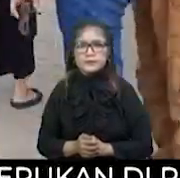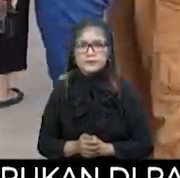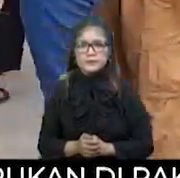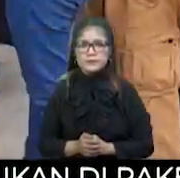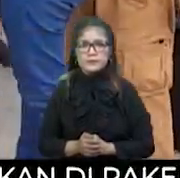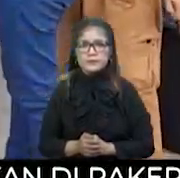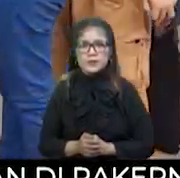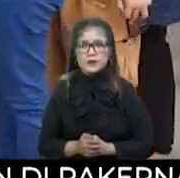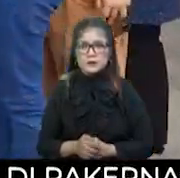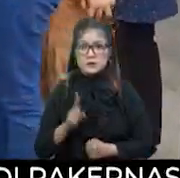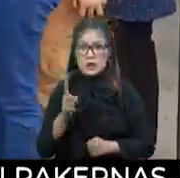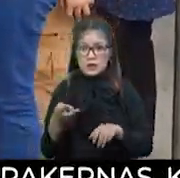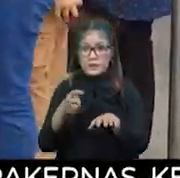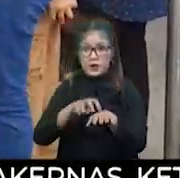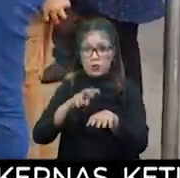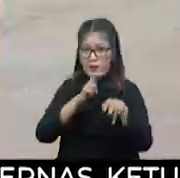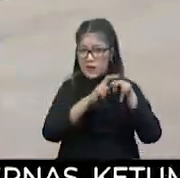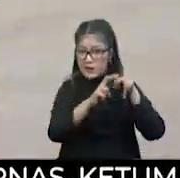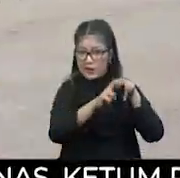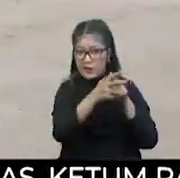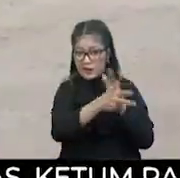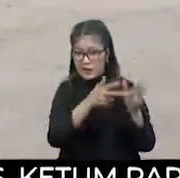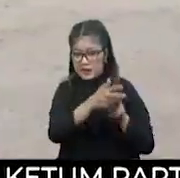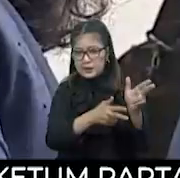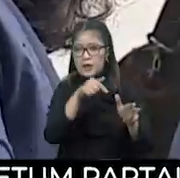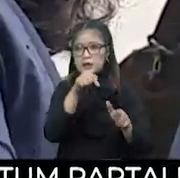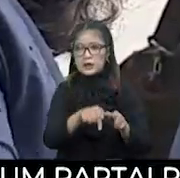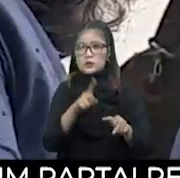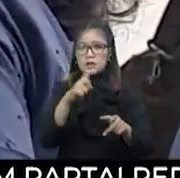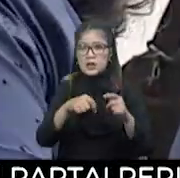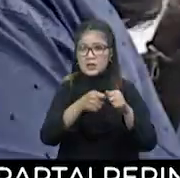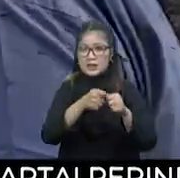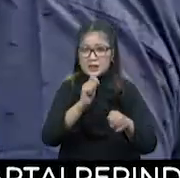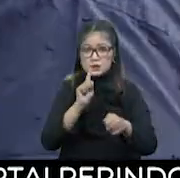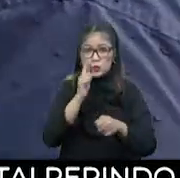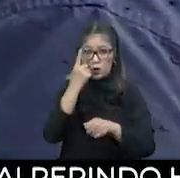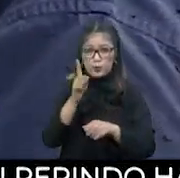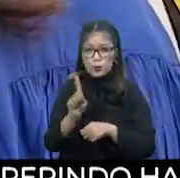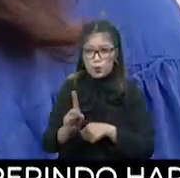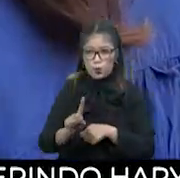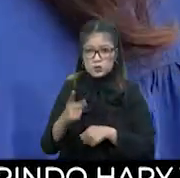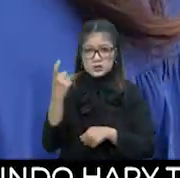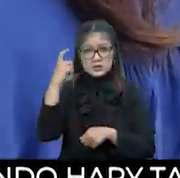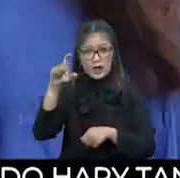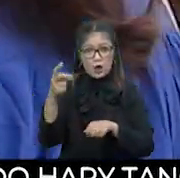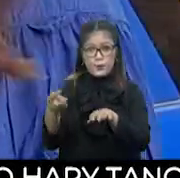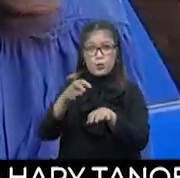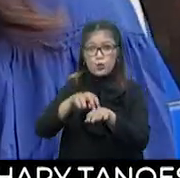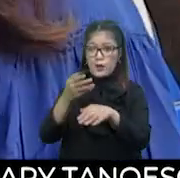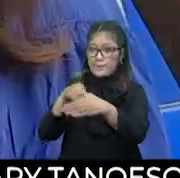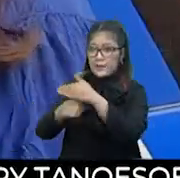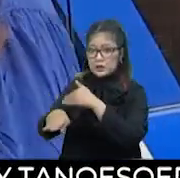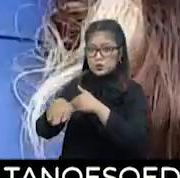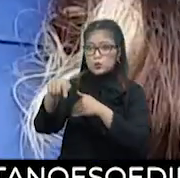Satu persatu calon penumpang KRL komuter lain dan kereta jarak jauh menjalani rapid test. Calon penumpang yang akan menuju maupun datang ke